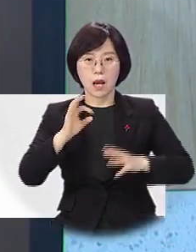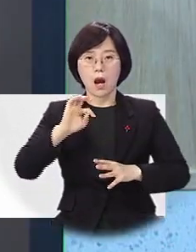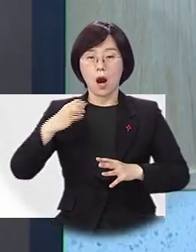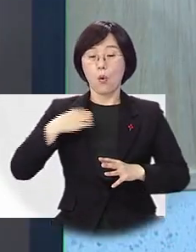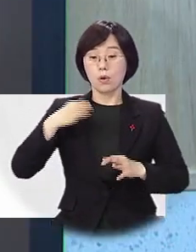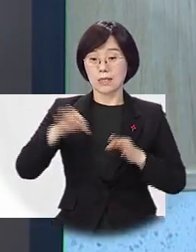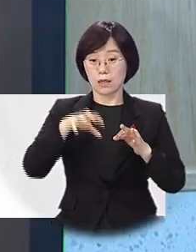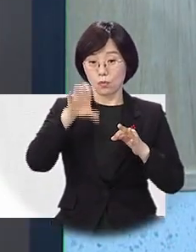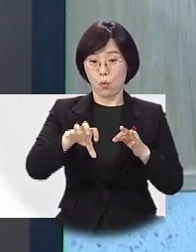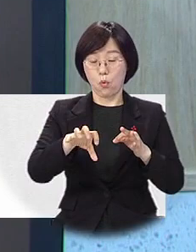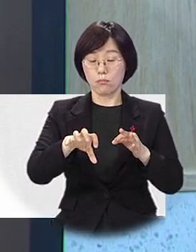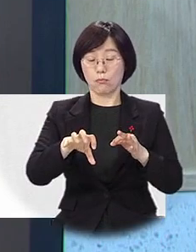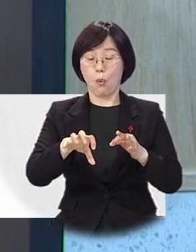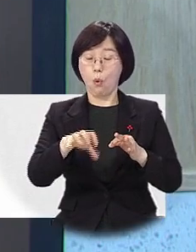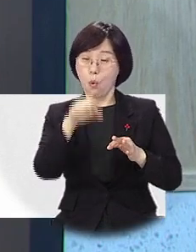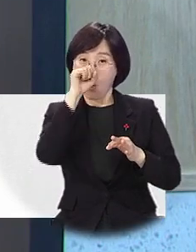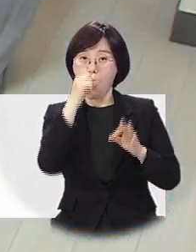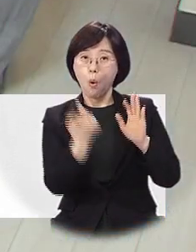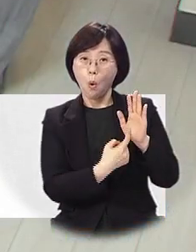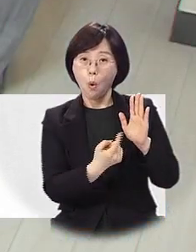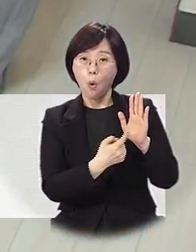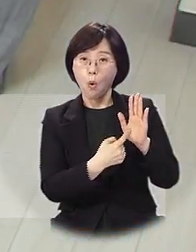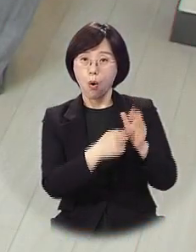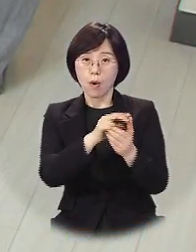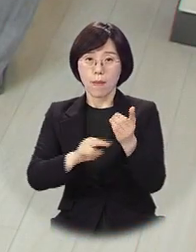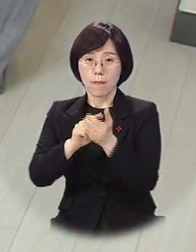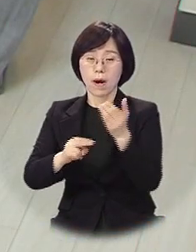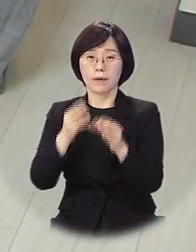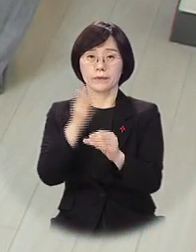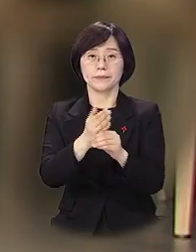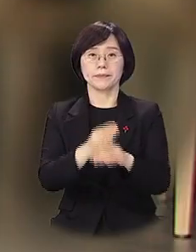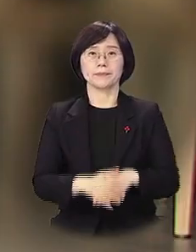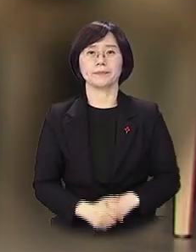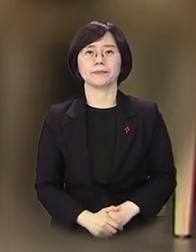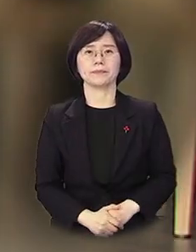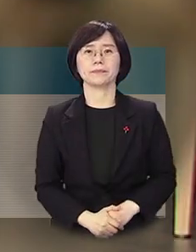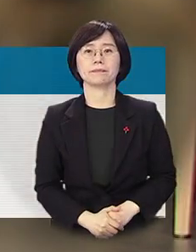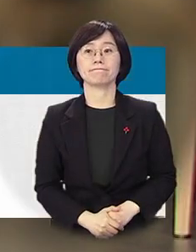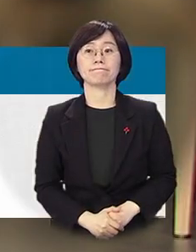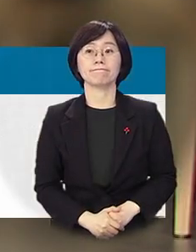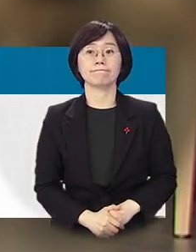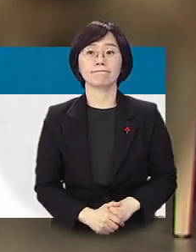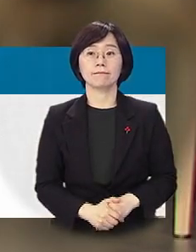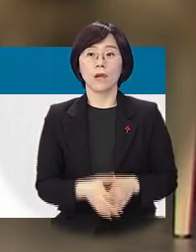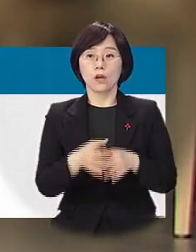입점 예정이라는 입지 프리미엄을 홍보하며 분양에 나섰습니다.